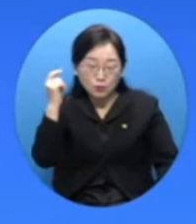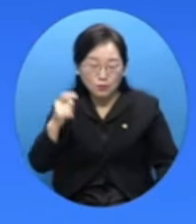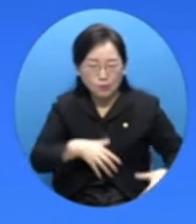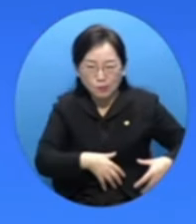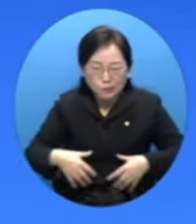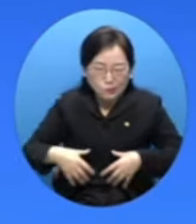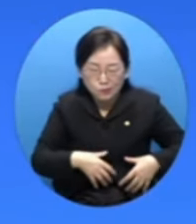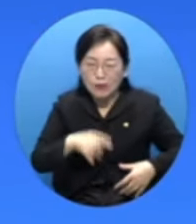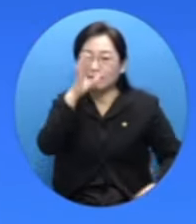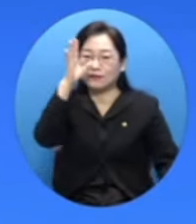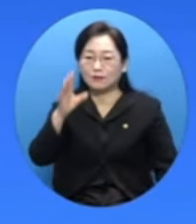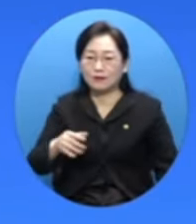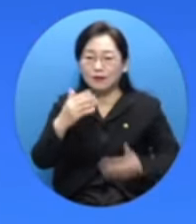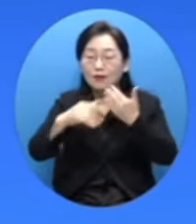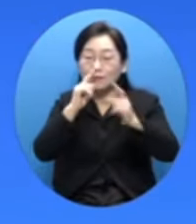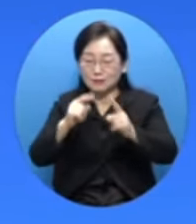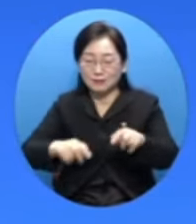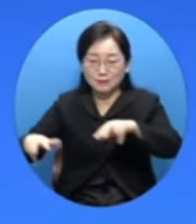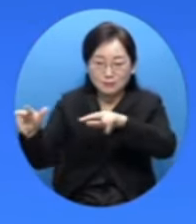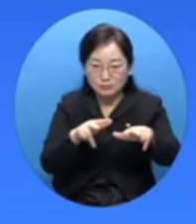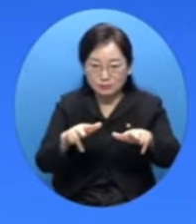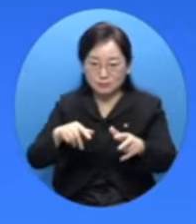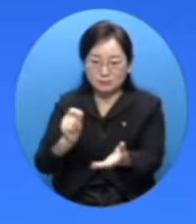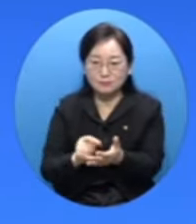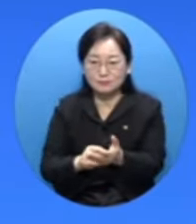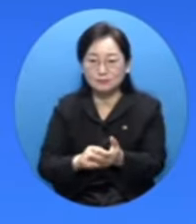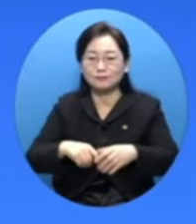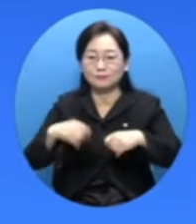됩니다. 말씀을 들을 때 즉각 순종해야 되는 것입니다.